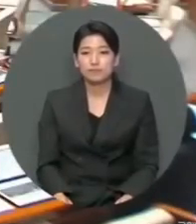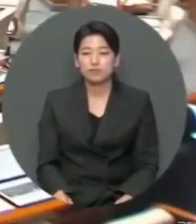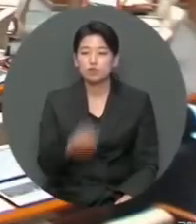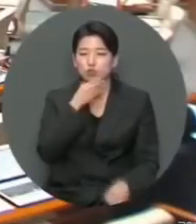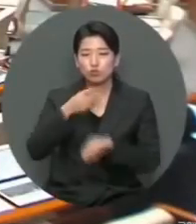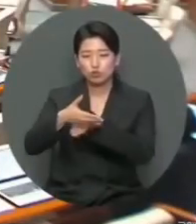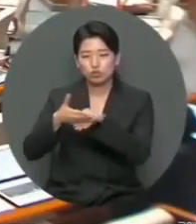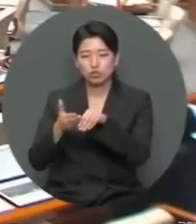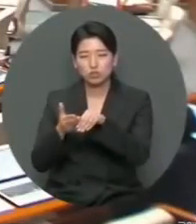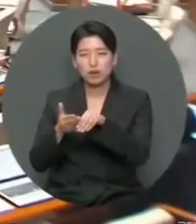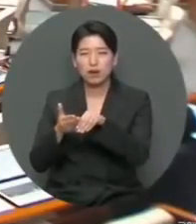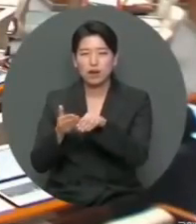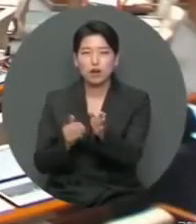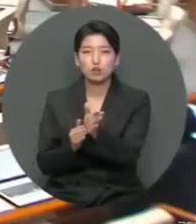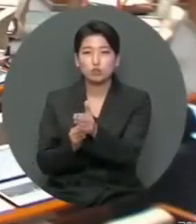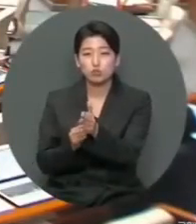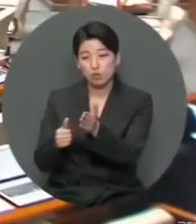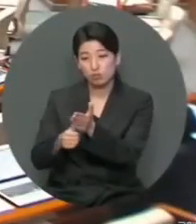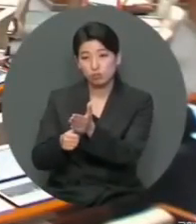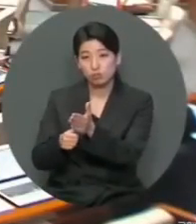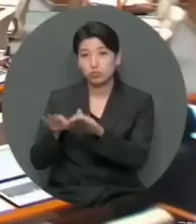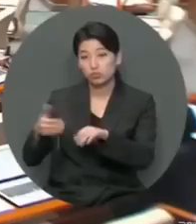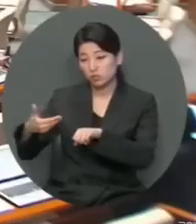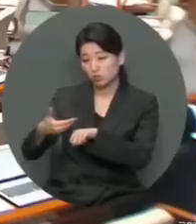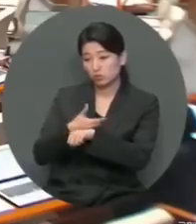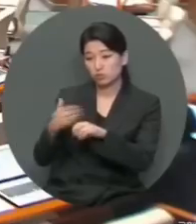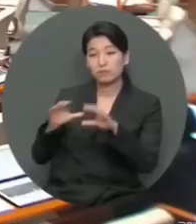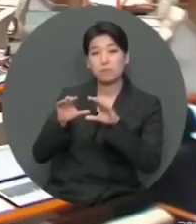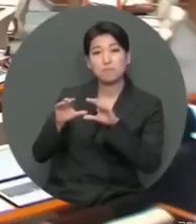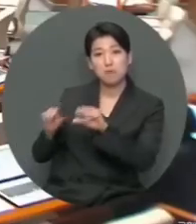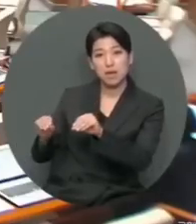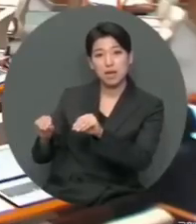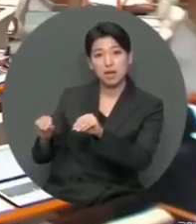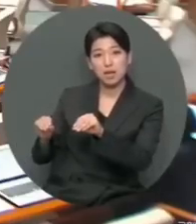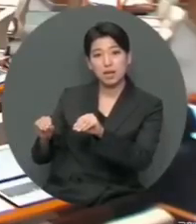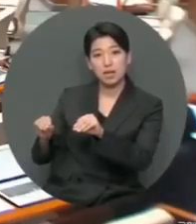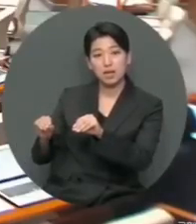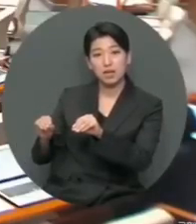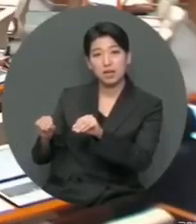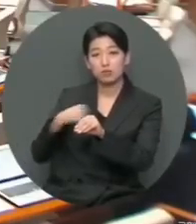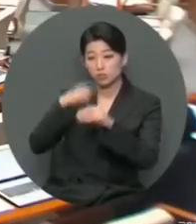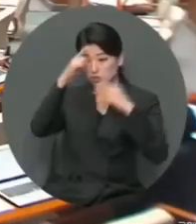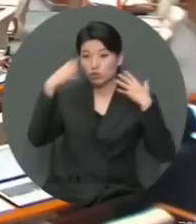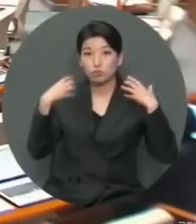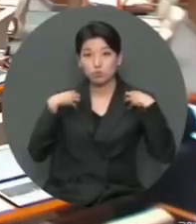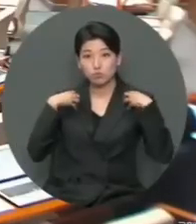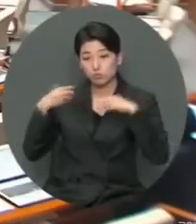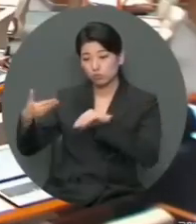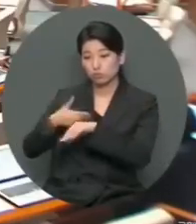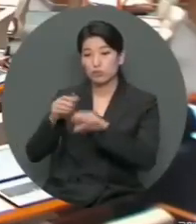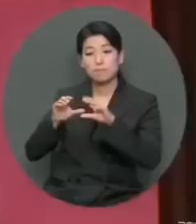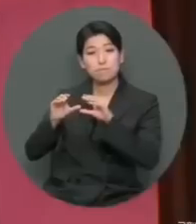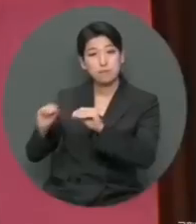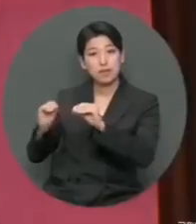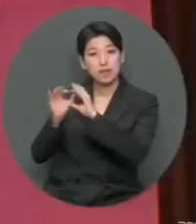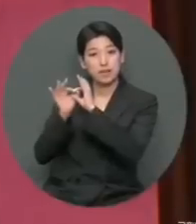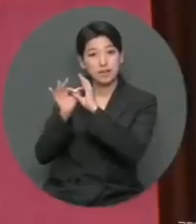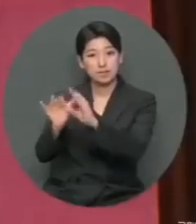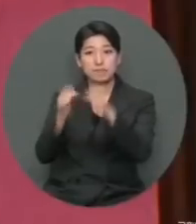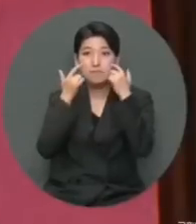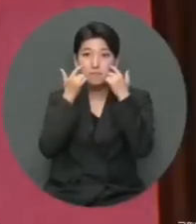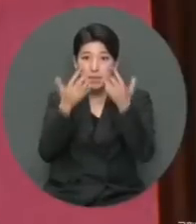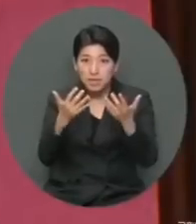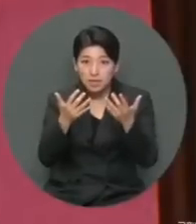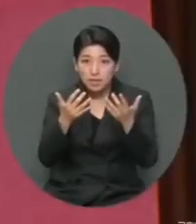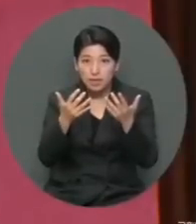후쿠시마 수산물이요. 그 수입 금지 네. 유지하겠다는 우리 정부의 입장은 일관되고 확고한